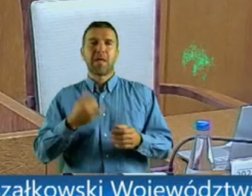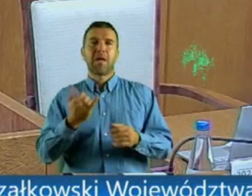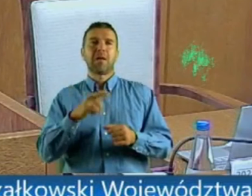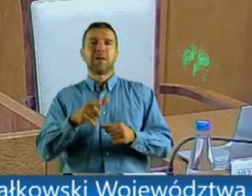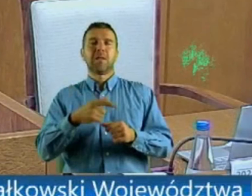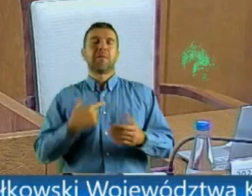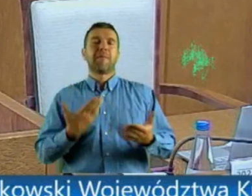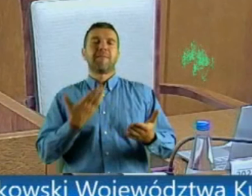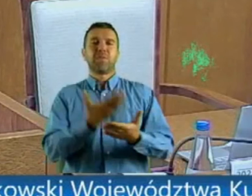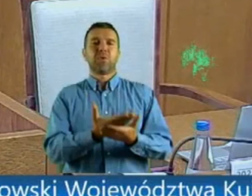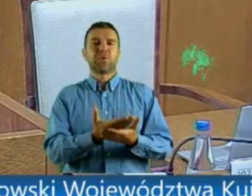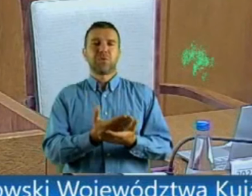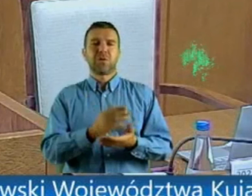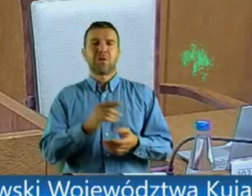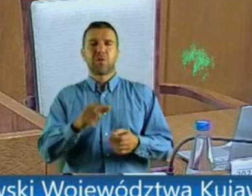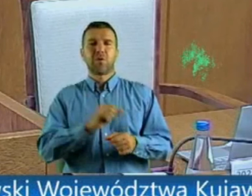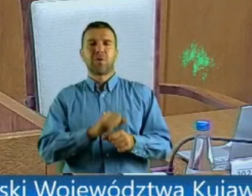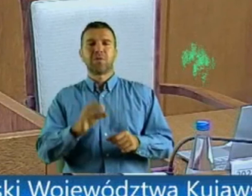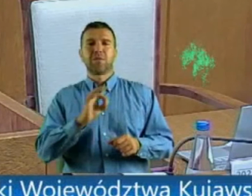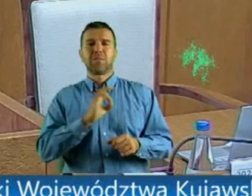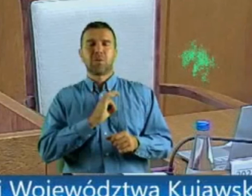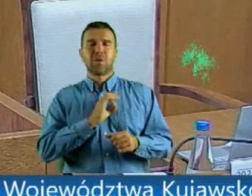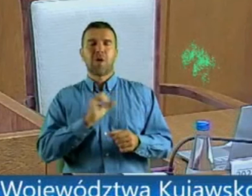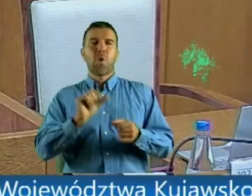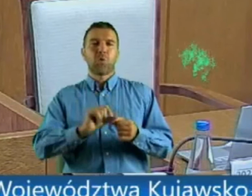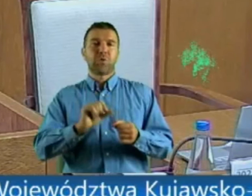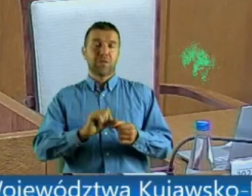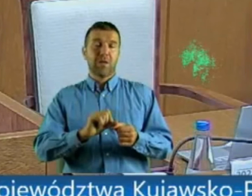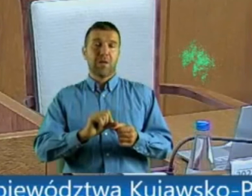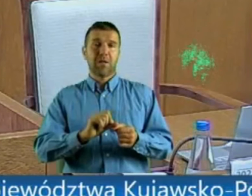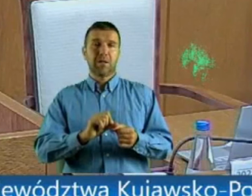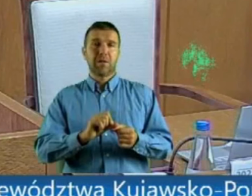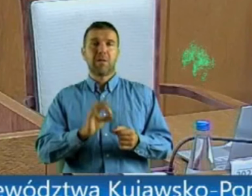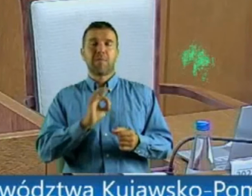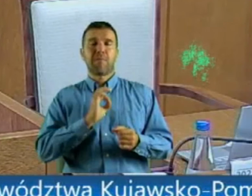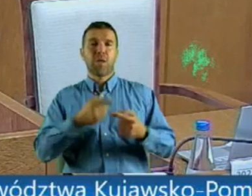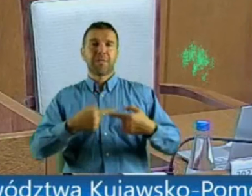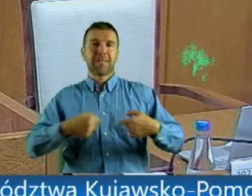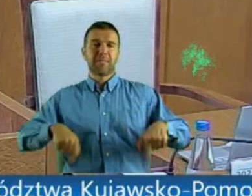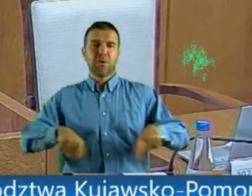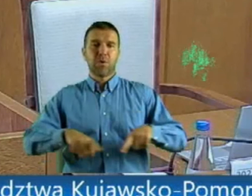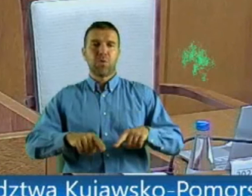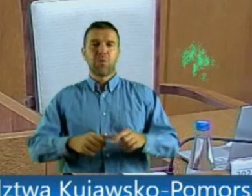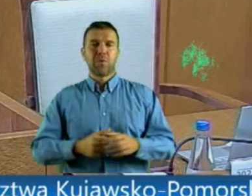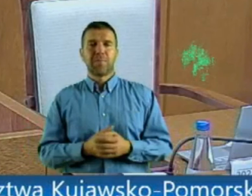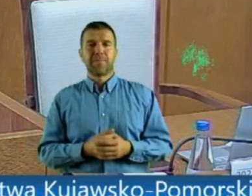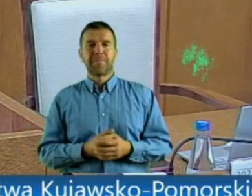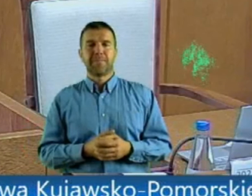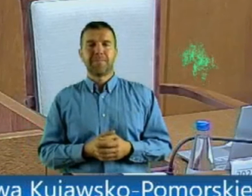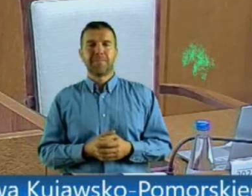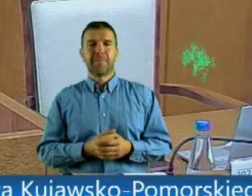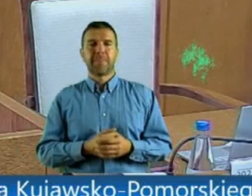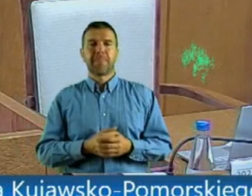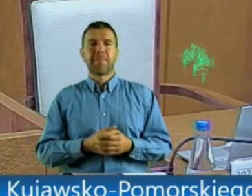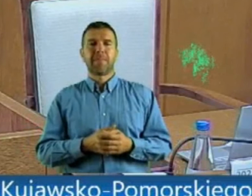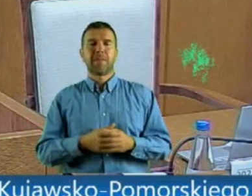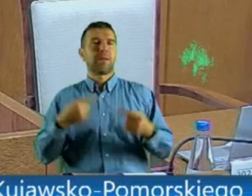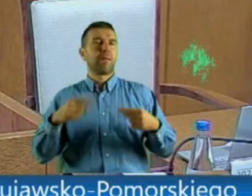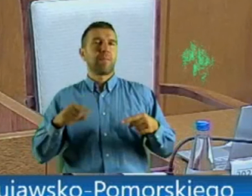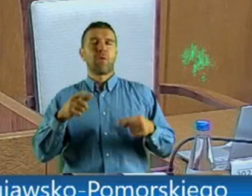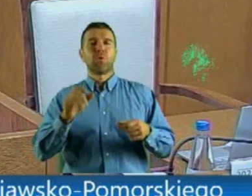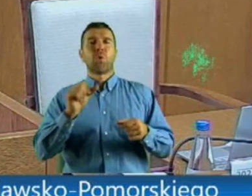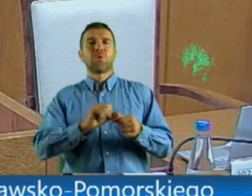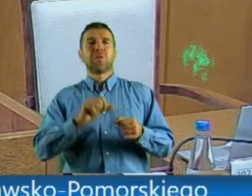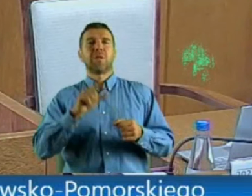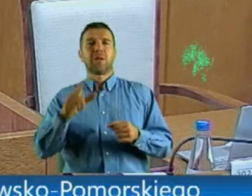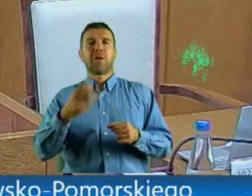rodzaju wnioski. To jest moja subiektywna ocena i mojego zespołu. Nie było moją intencją ocenianie tego,